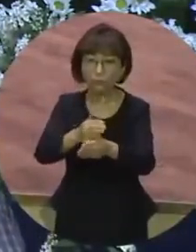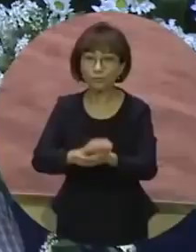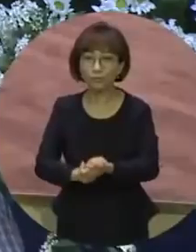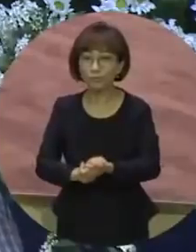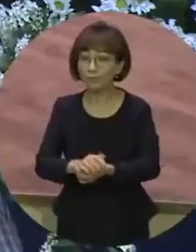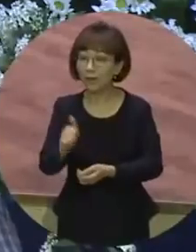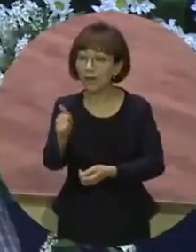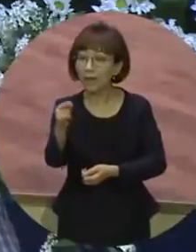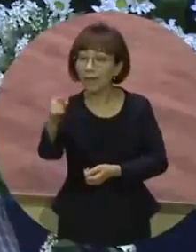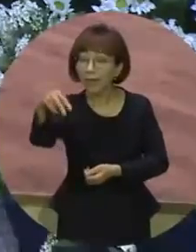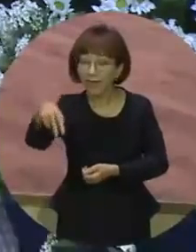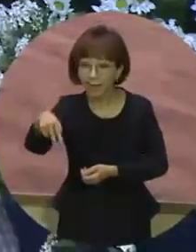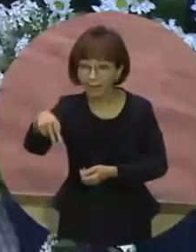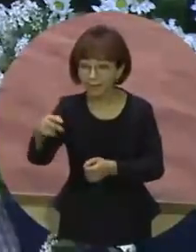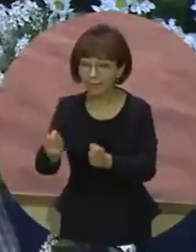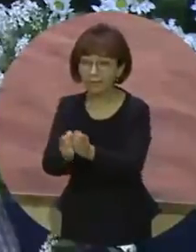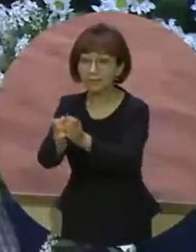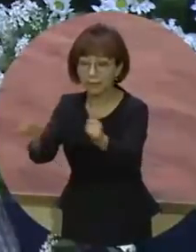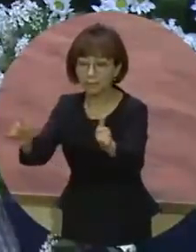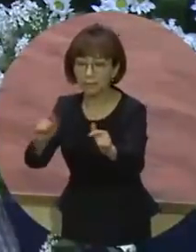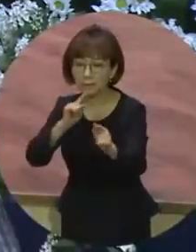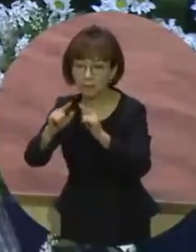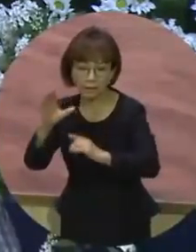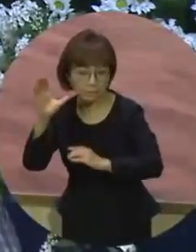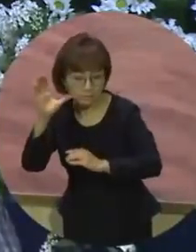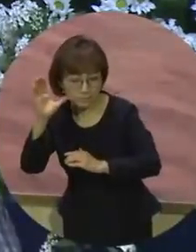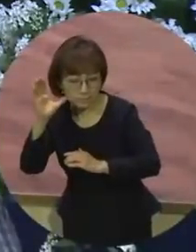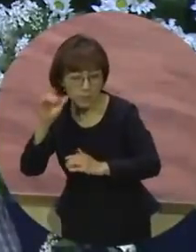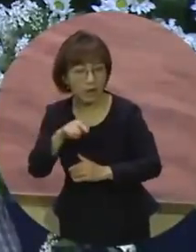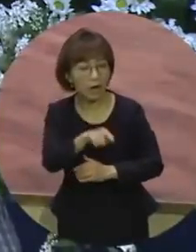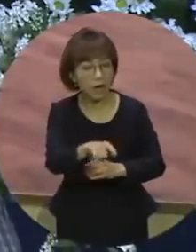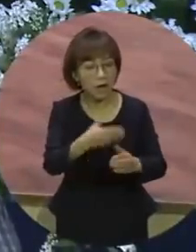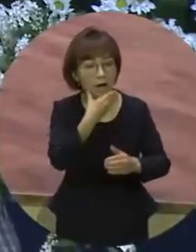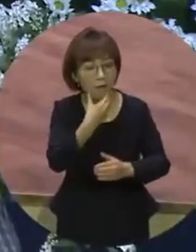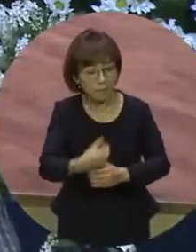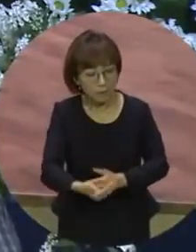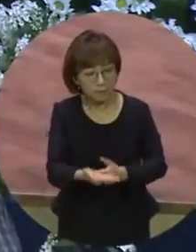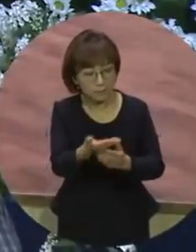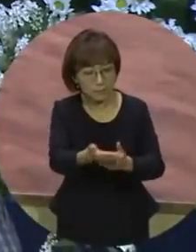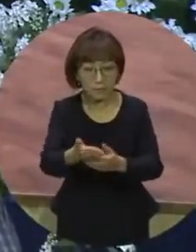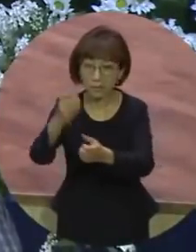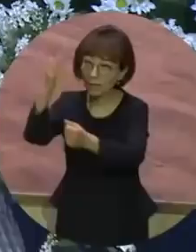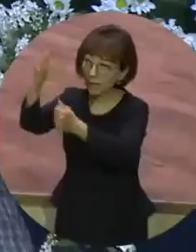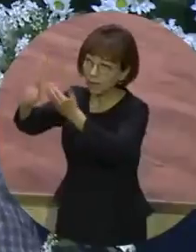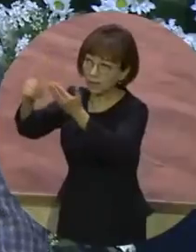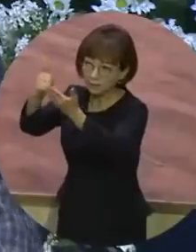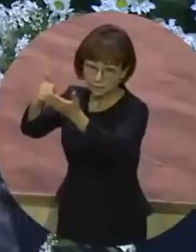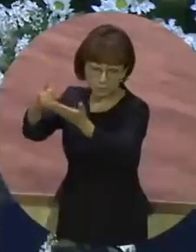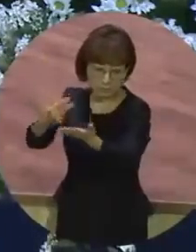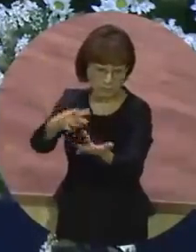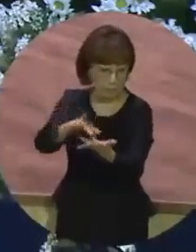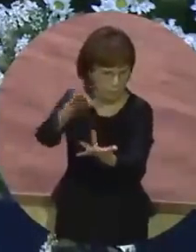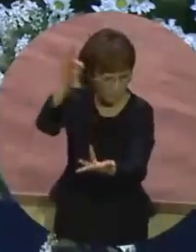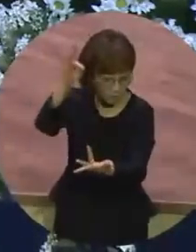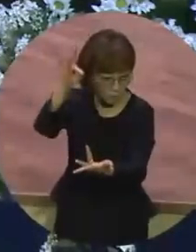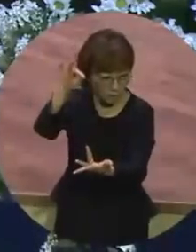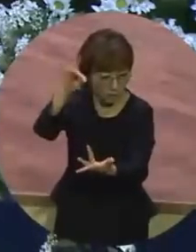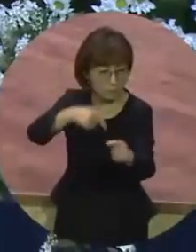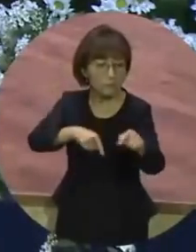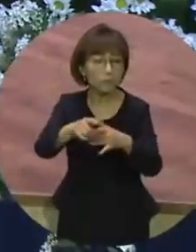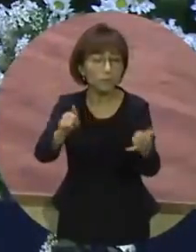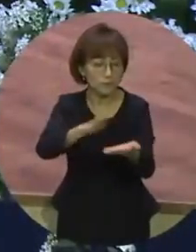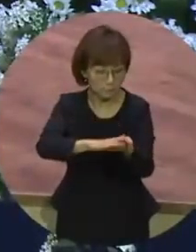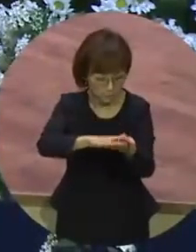아브라함을 하나님이 세우신 지도자라고 그렇게 여기서 말을 하는데 하나님께서 임명하신 왕